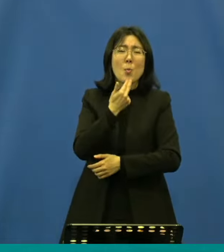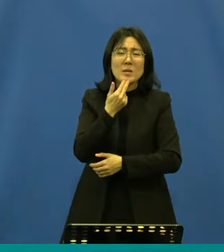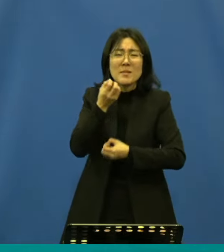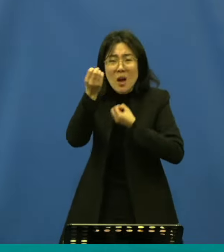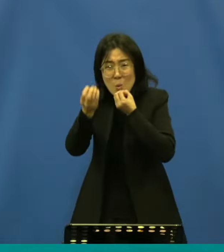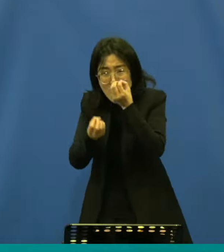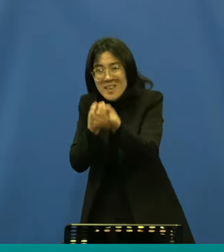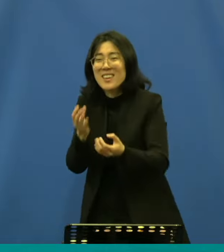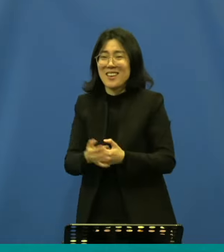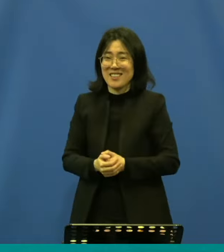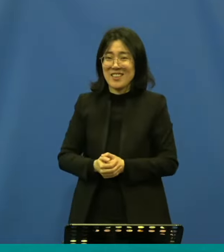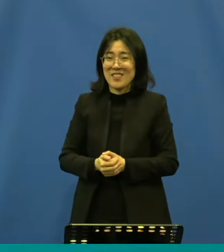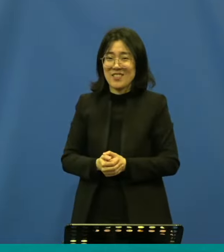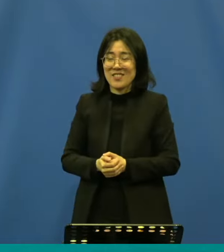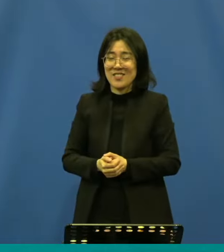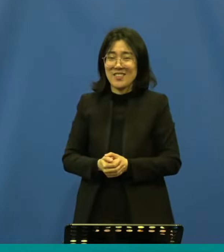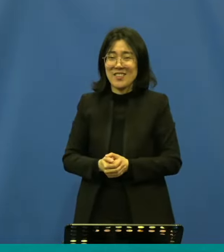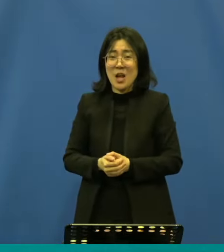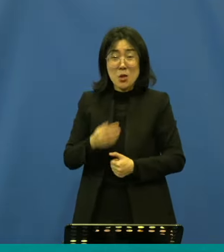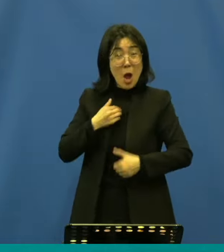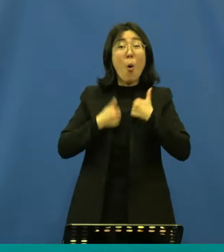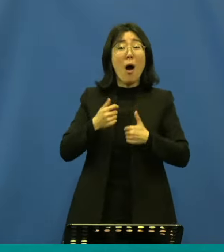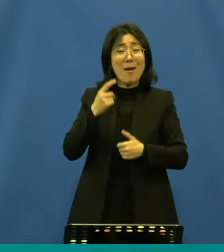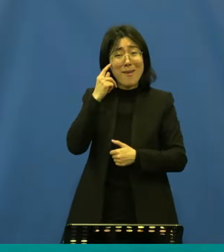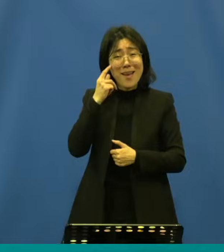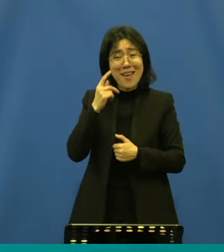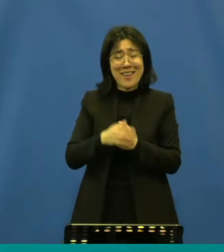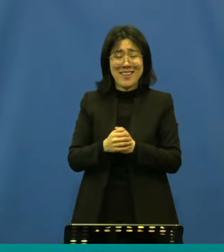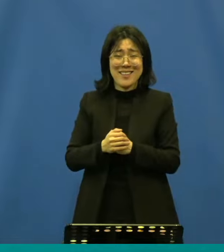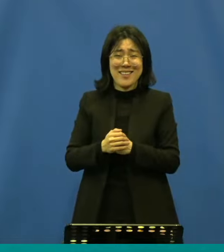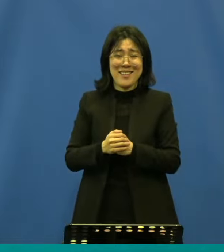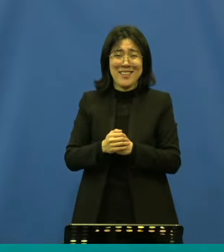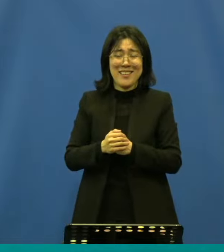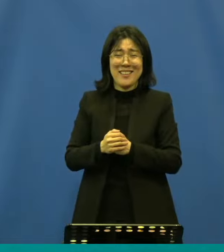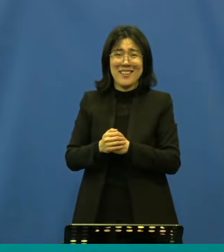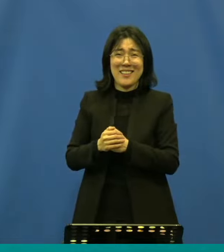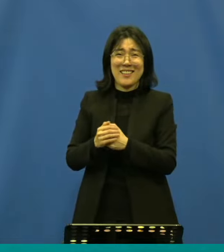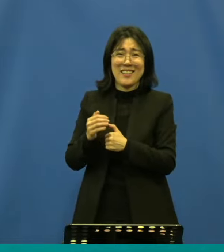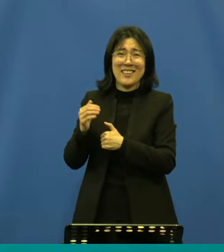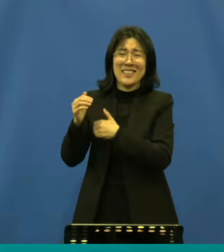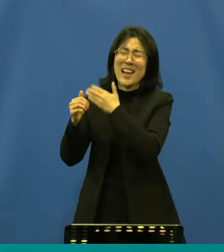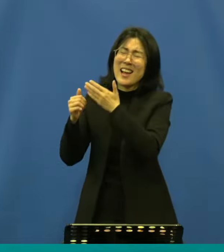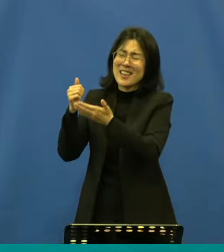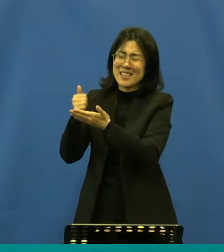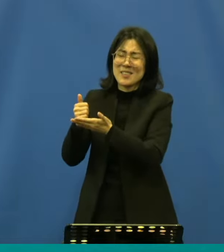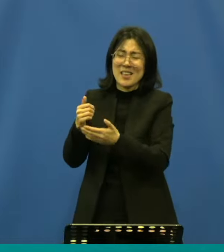육신을 입고 사는 동안에는 우리에게 하나님의 은혜가 필요하지 않는 순간이 없습니다.